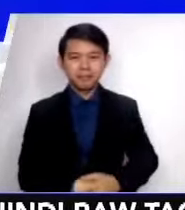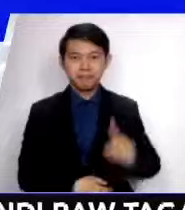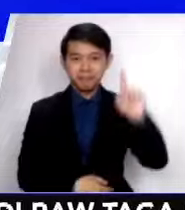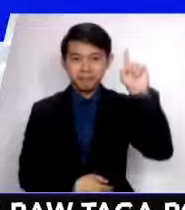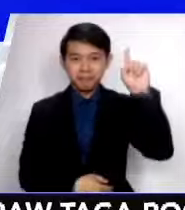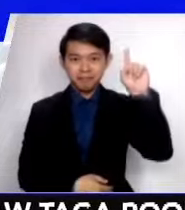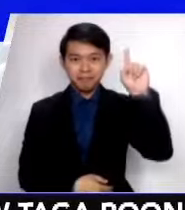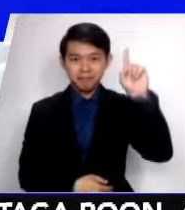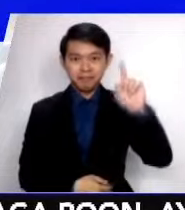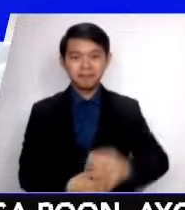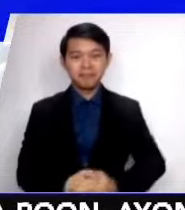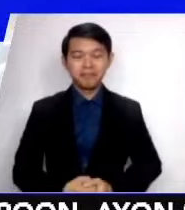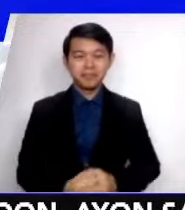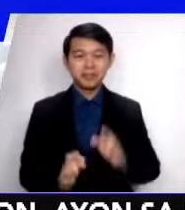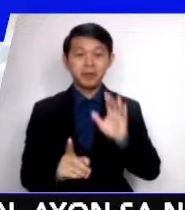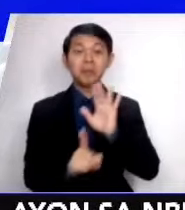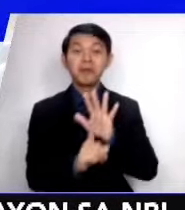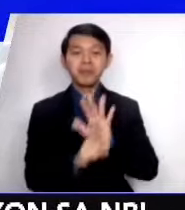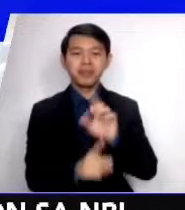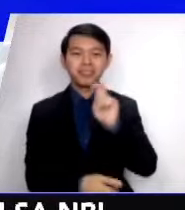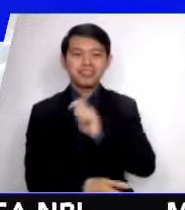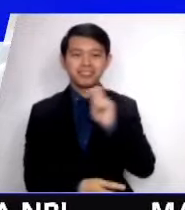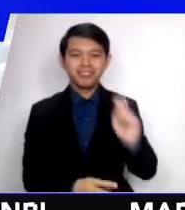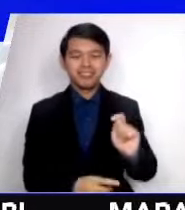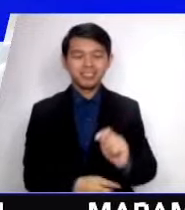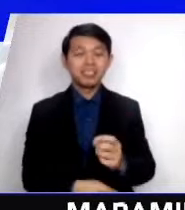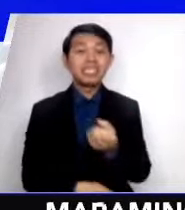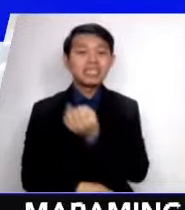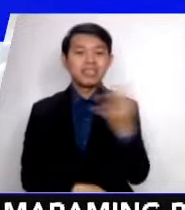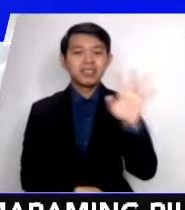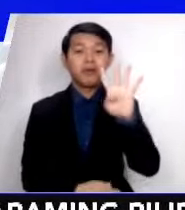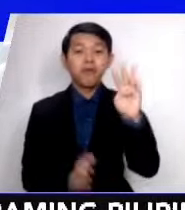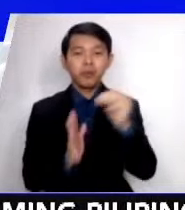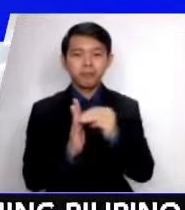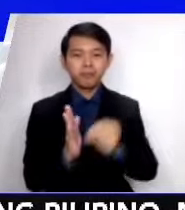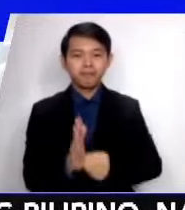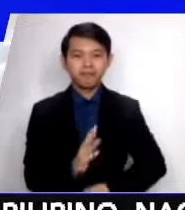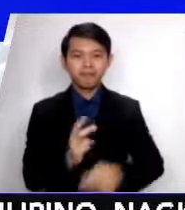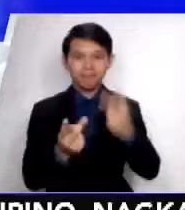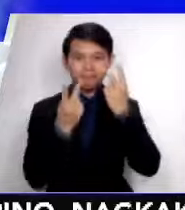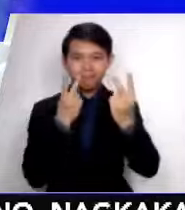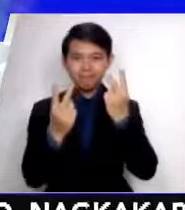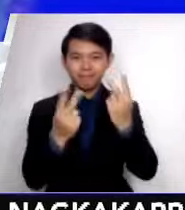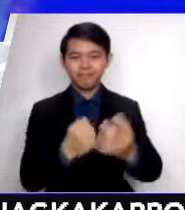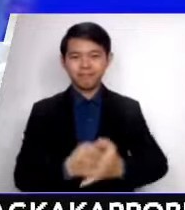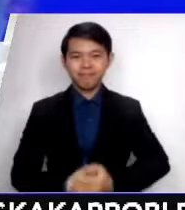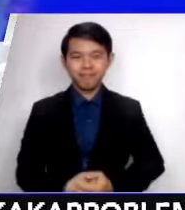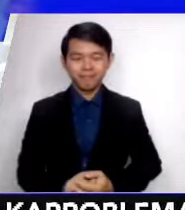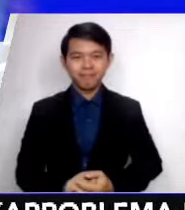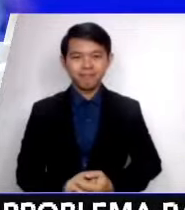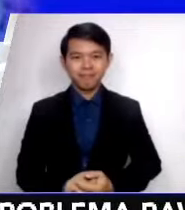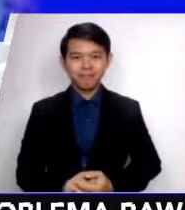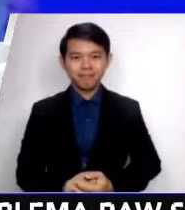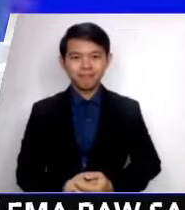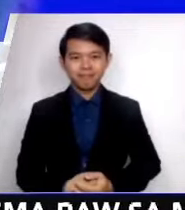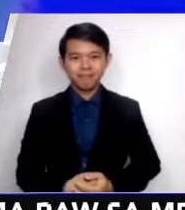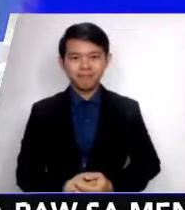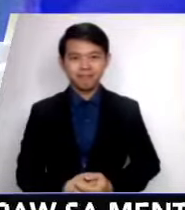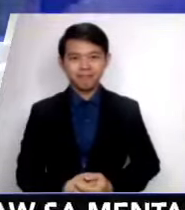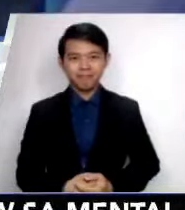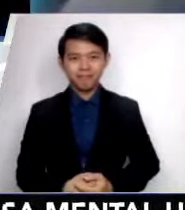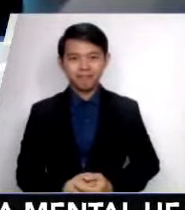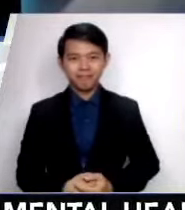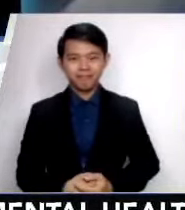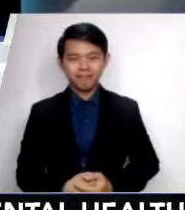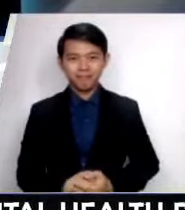nag-viral siya sa TikTok with almost 4 million views. Ito raw ba ang literal na get ready with me?